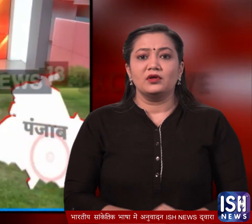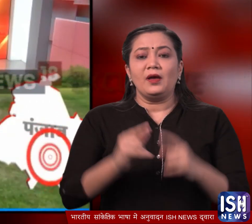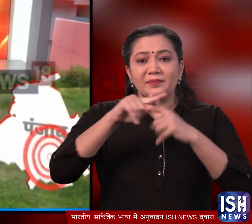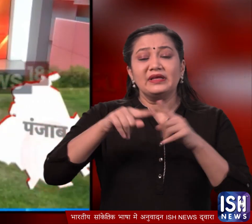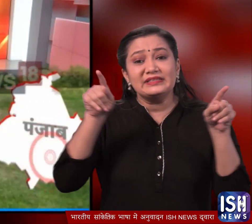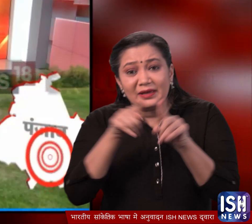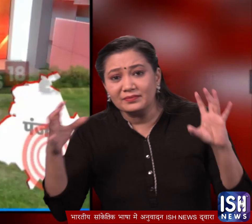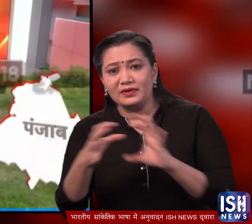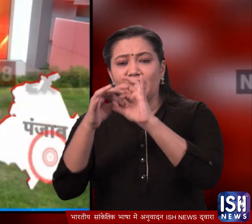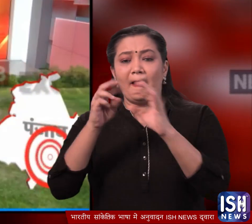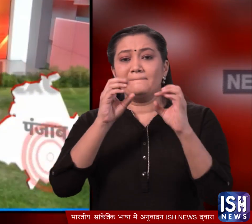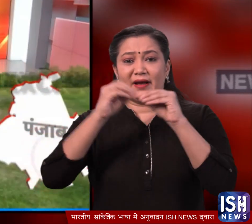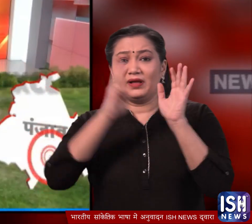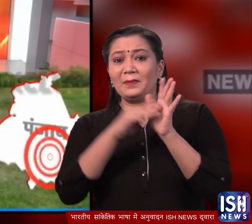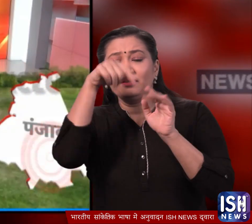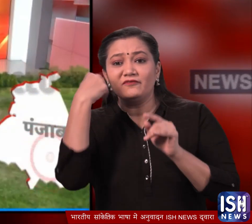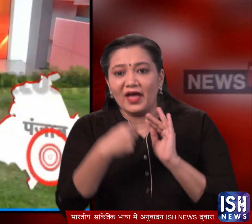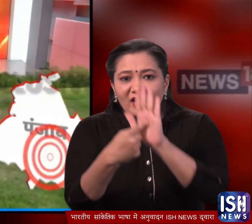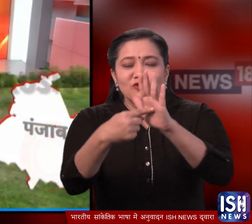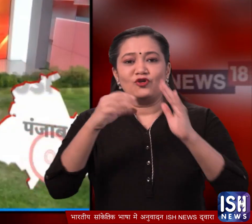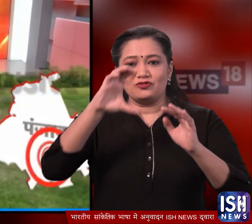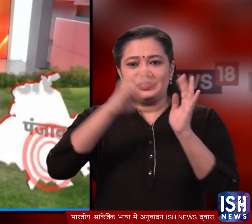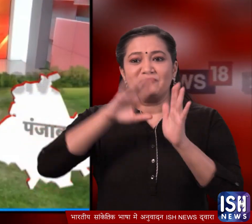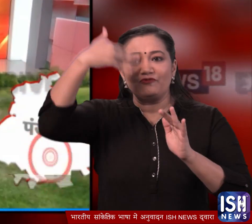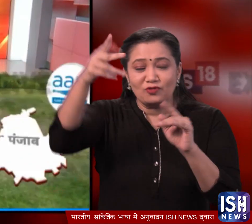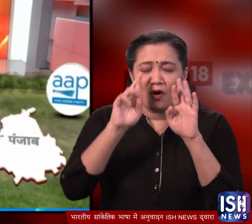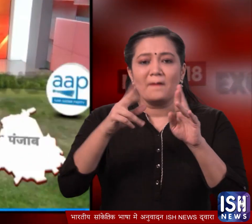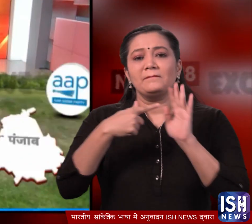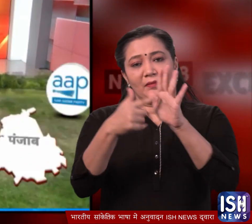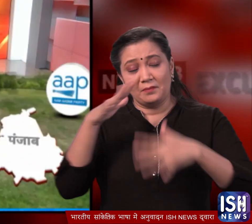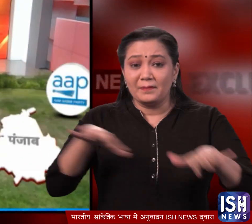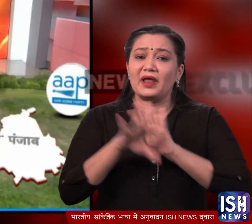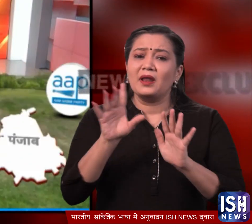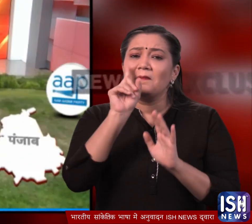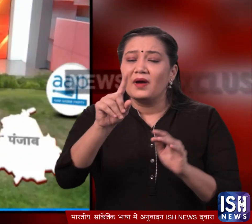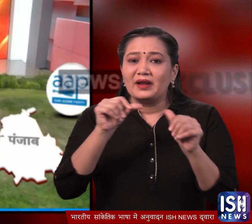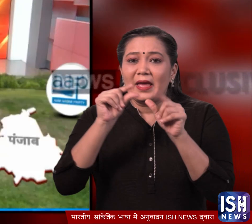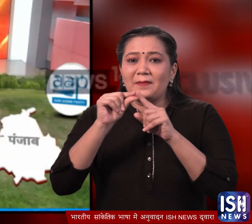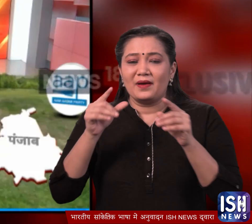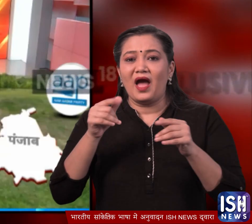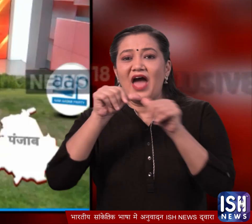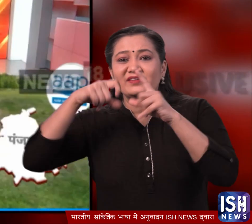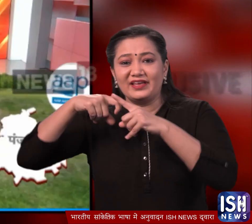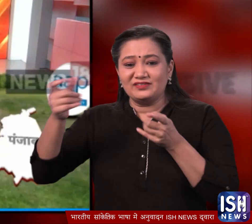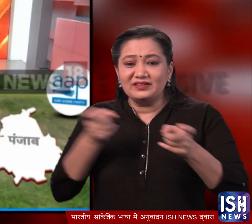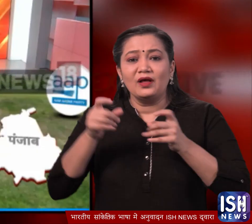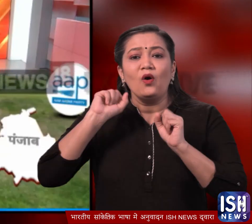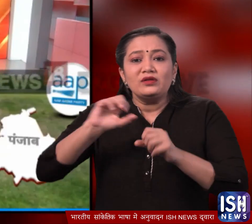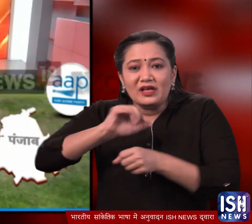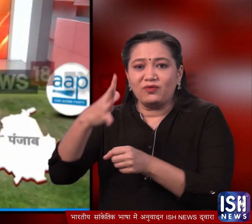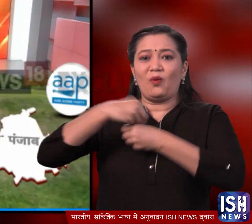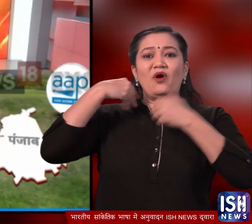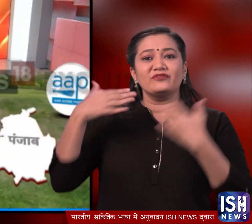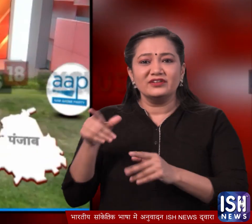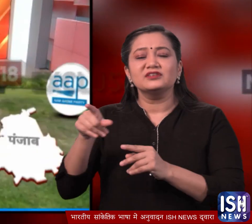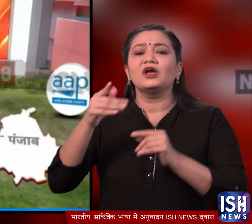आम आदमी पार्टी मालवा इलाके में ज्यादा ताकत झोंक रही है और माना जा रहा है कि इसी वजह से पार्टी भगवंत मान के चेहरे को आगे कर चुनाव लड़ने का मन